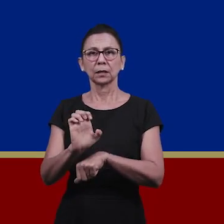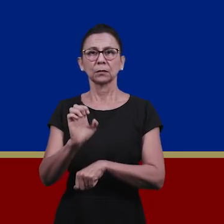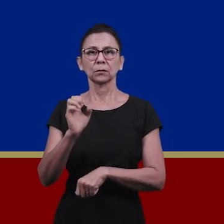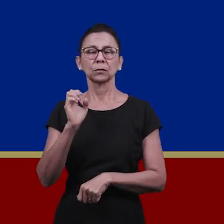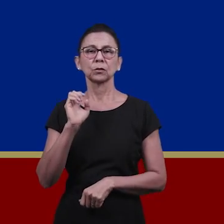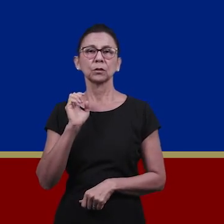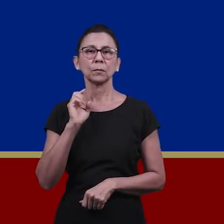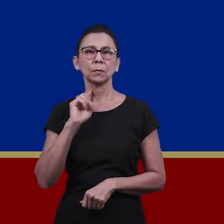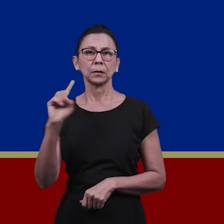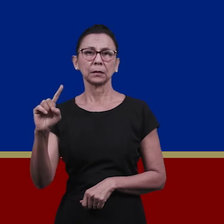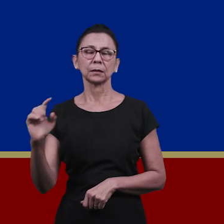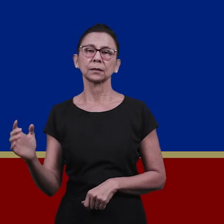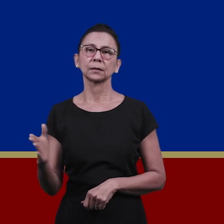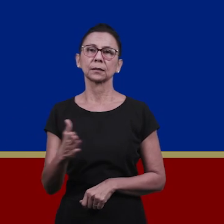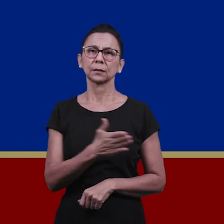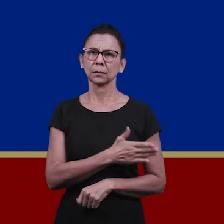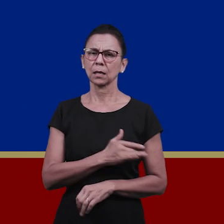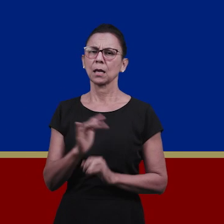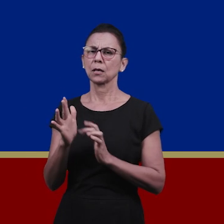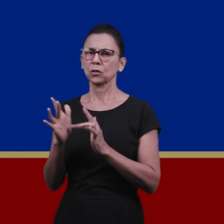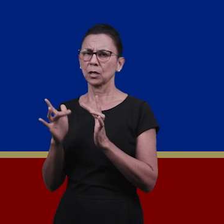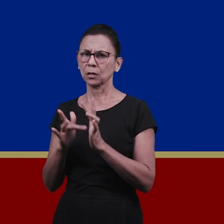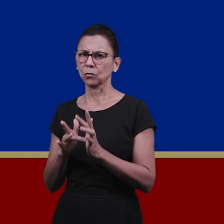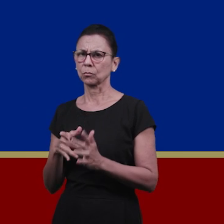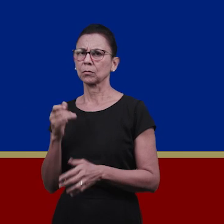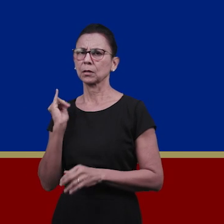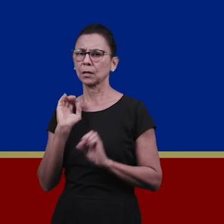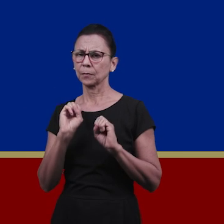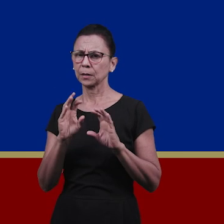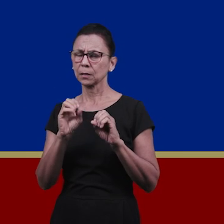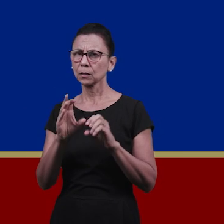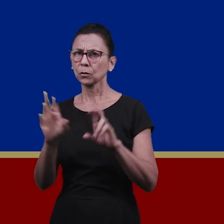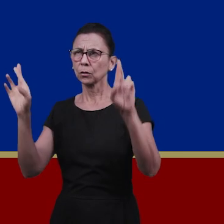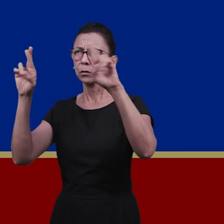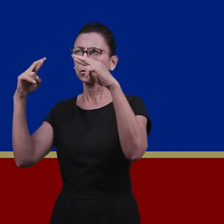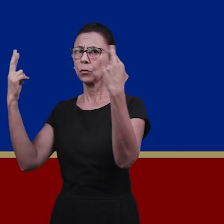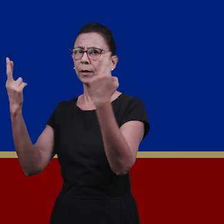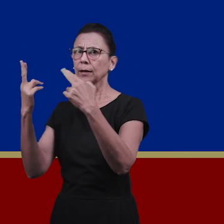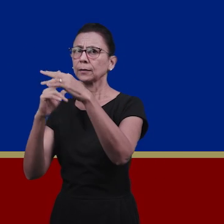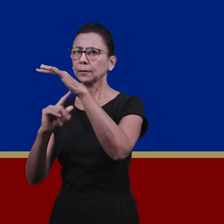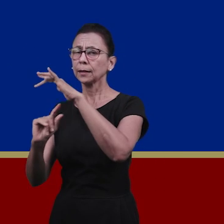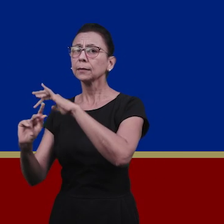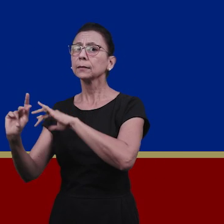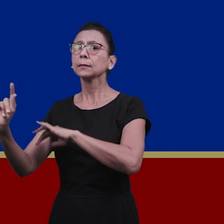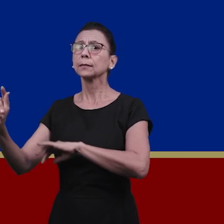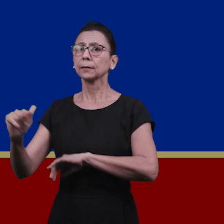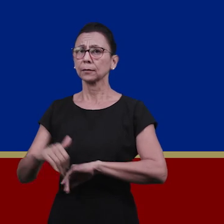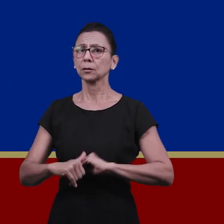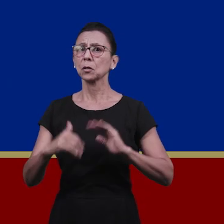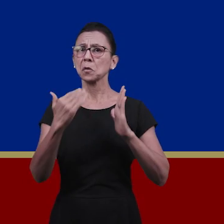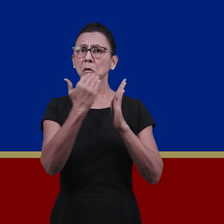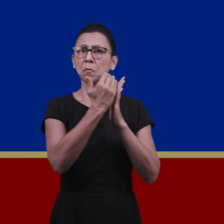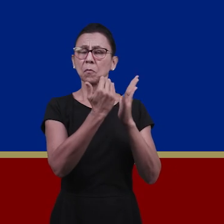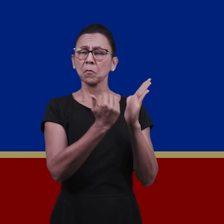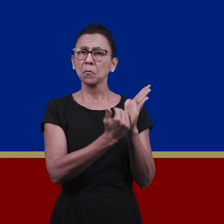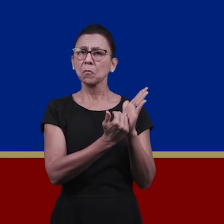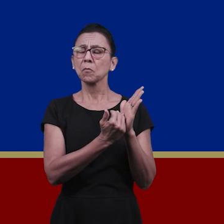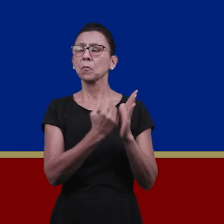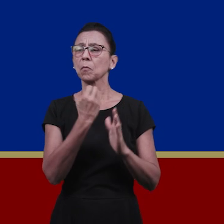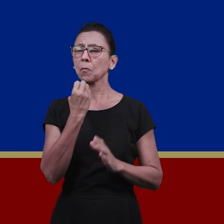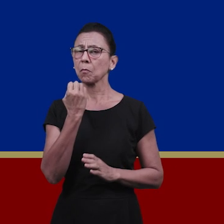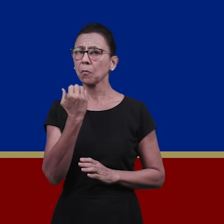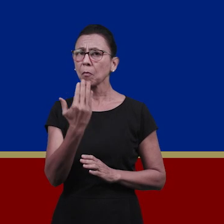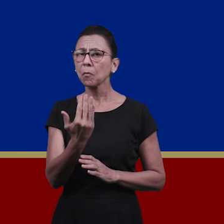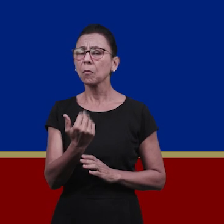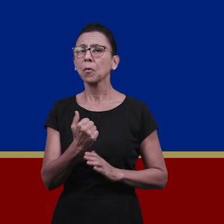nous a écrit: O Seigneur Jésus, il a toujours parlé sur le royaume éternel.